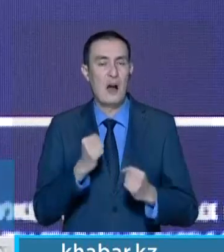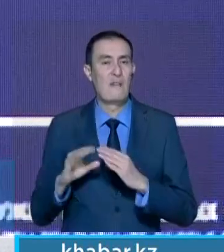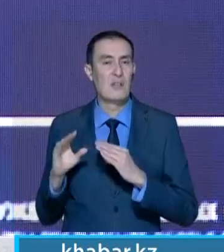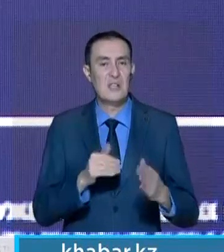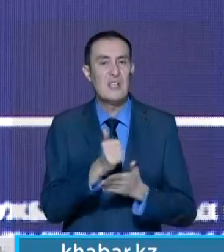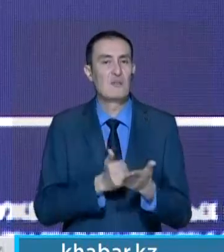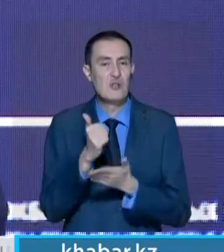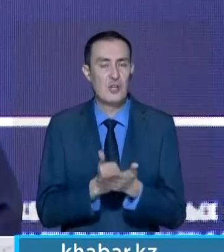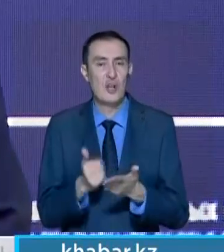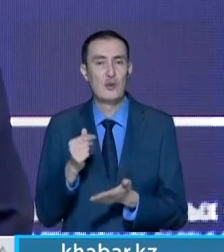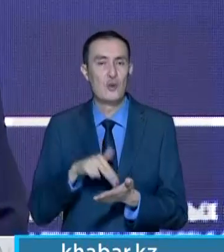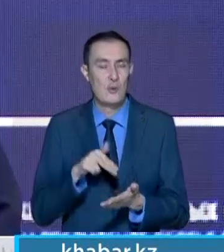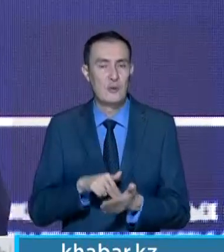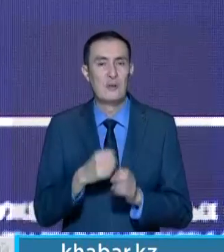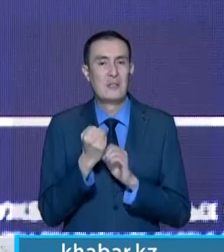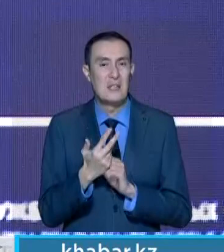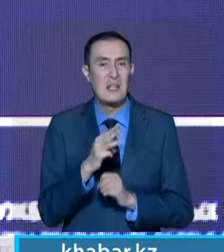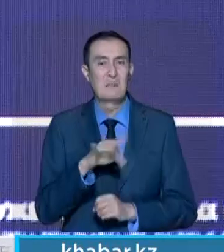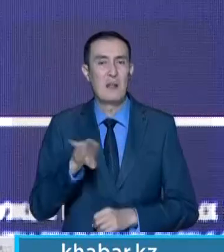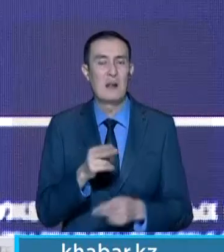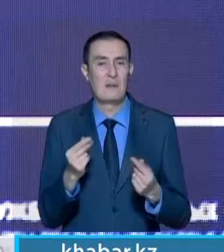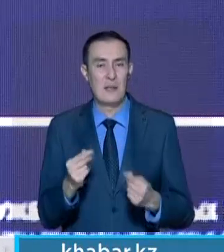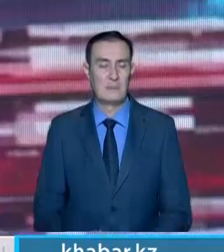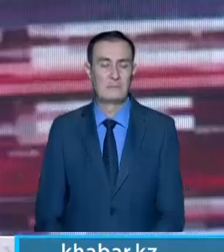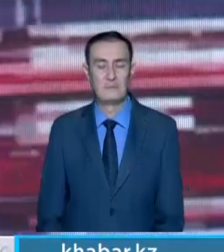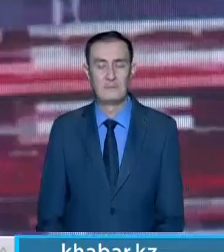автокомпонентов, стоимость 13 миллиардов тенге.